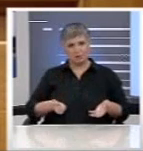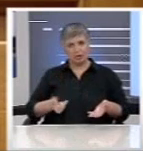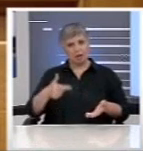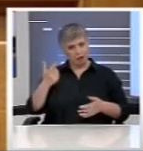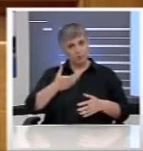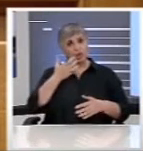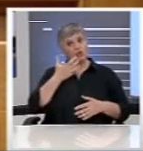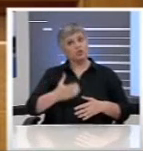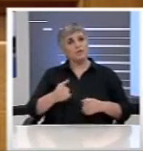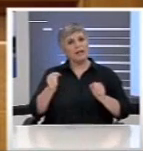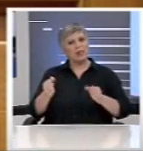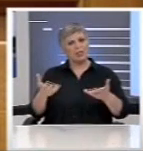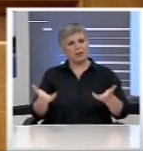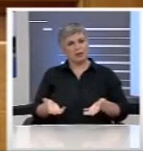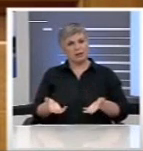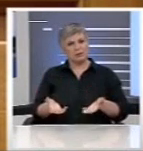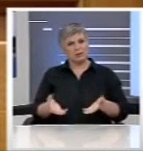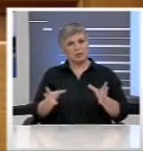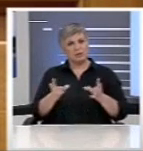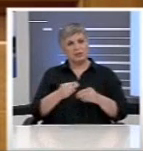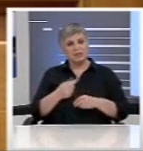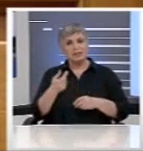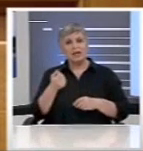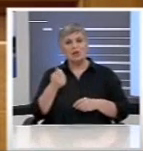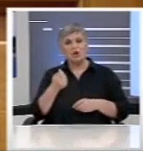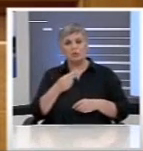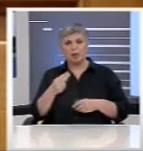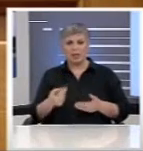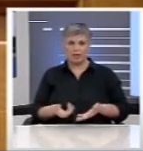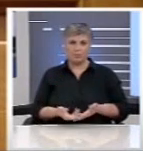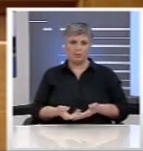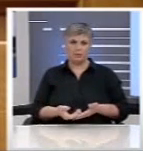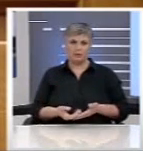στάση αυτή για την οικονομία? Έρχομαι λοιπόν στην ουσία, κύριε Μητσοτάκη.